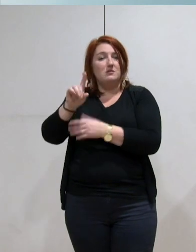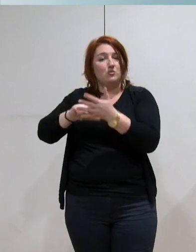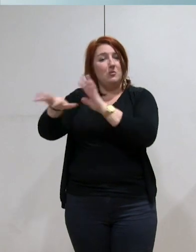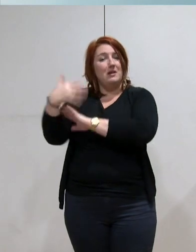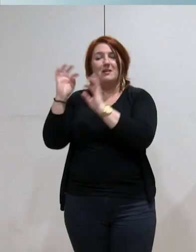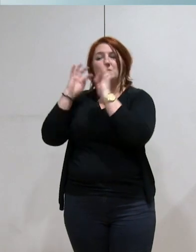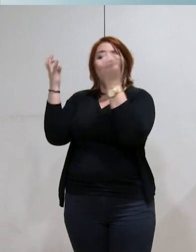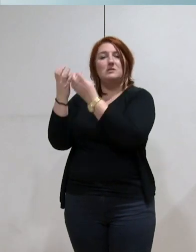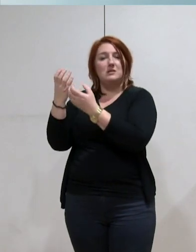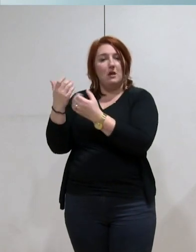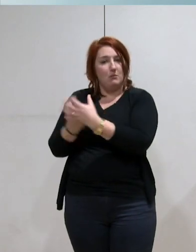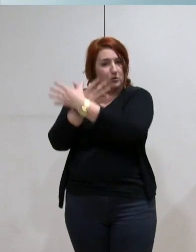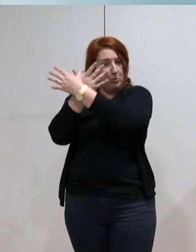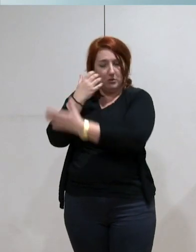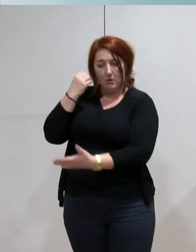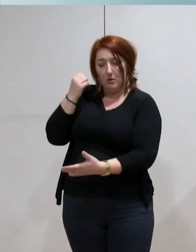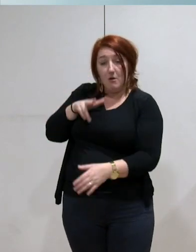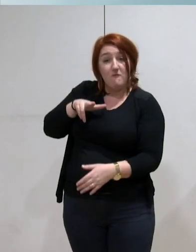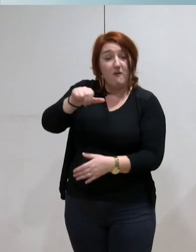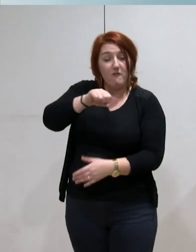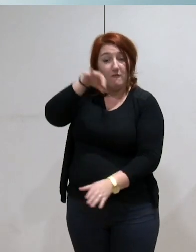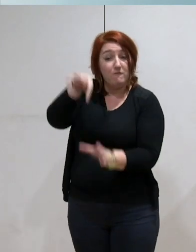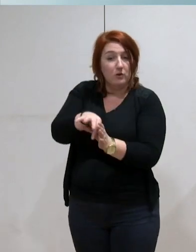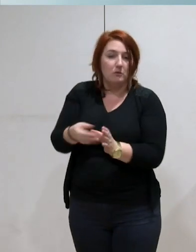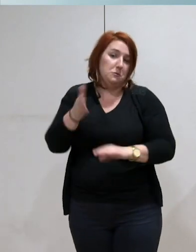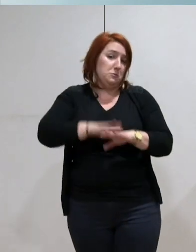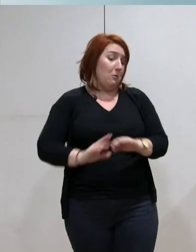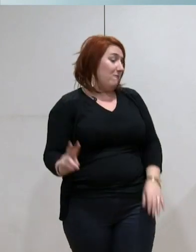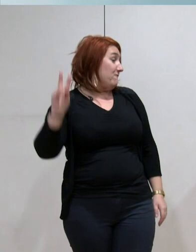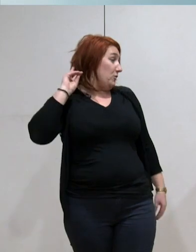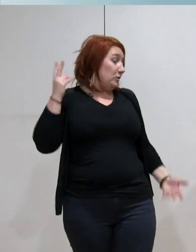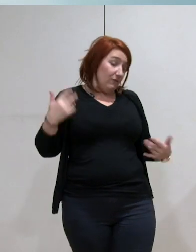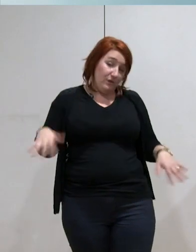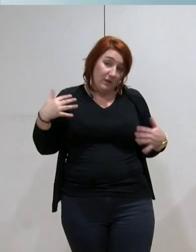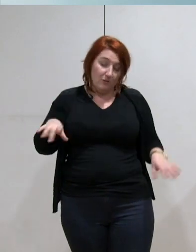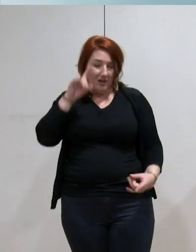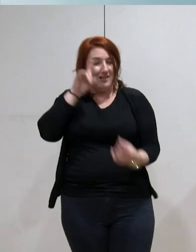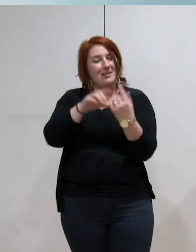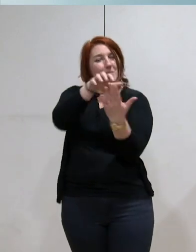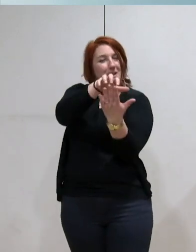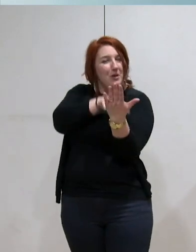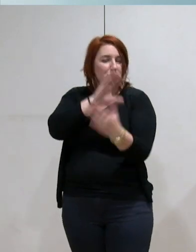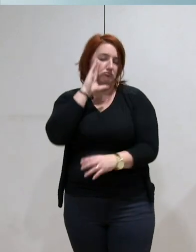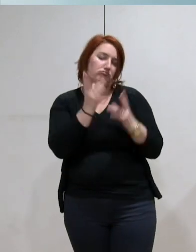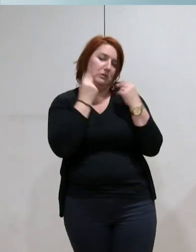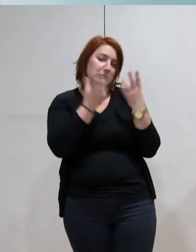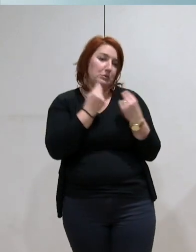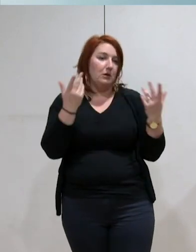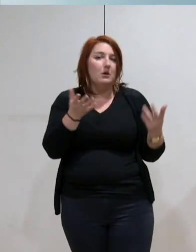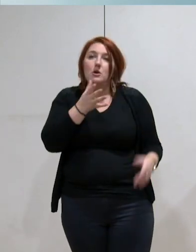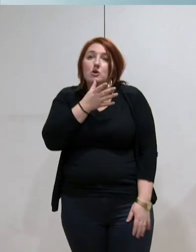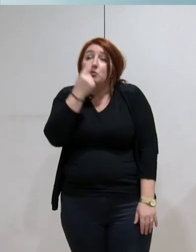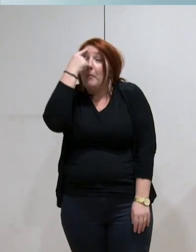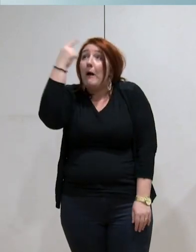métropolitain en fait elle s'est déjà prononcé vendredi dernier donc par rapport à ces délibération j'aimerais bien avoir quelques explications je peux pas croire que vous